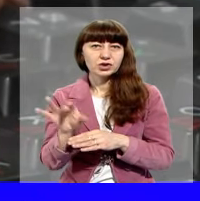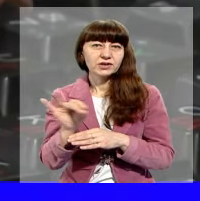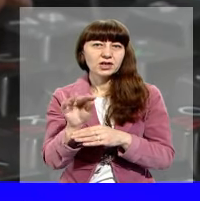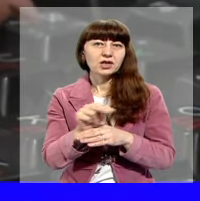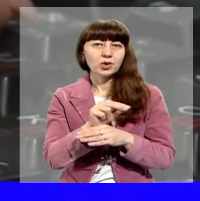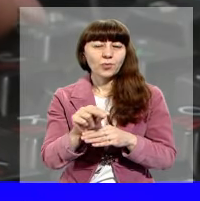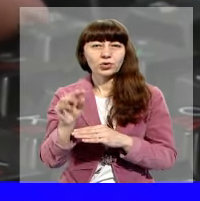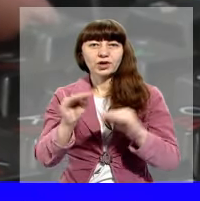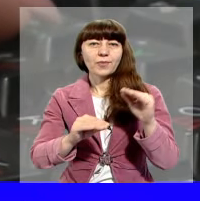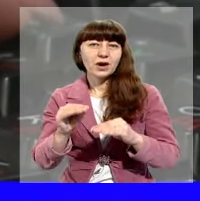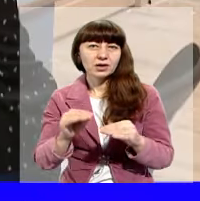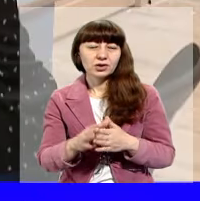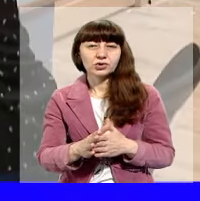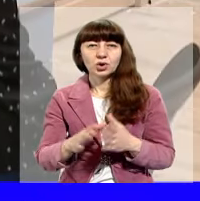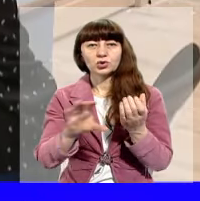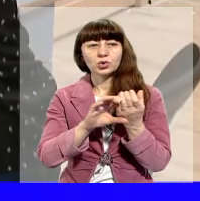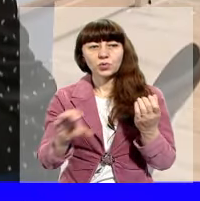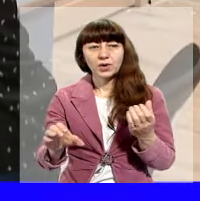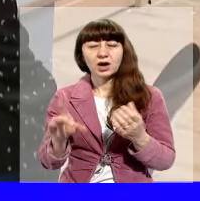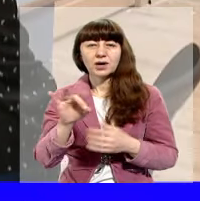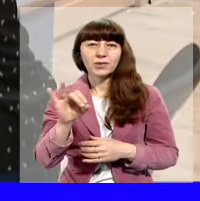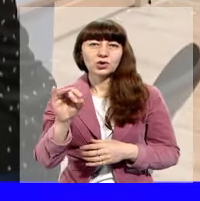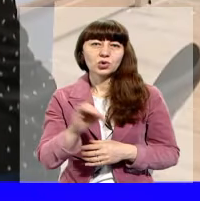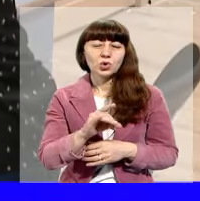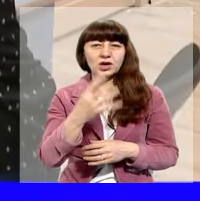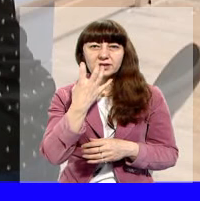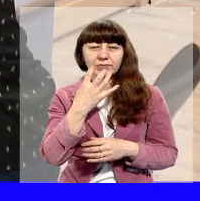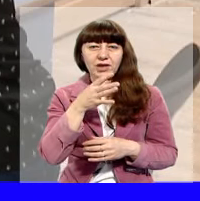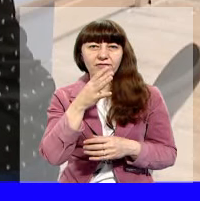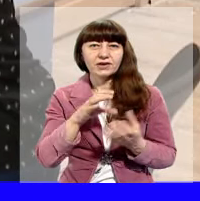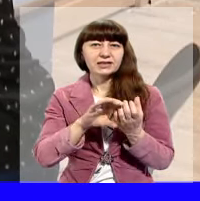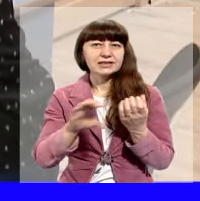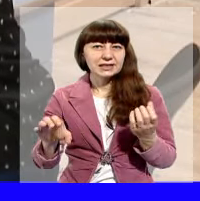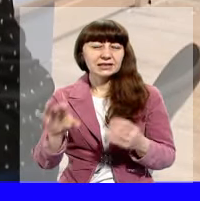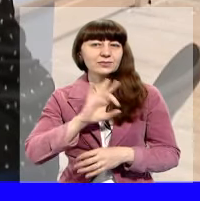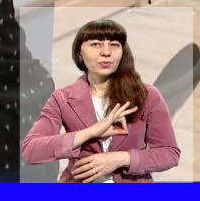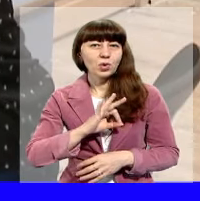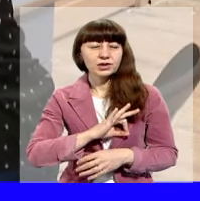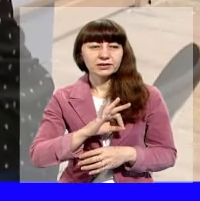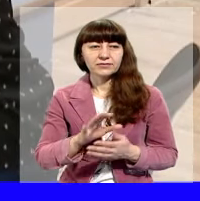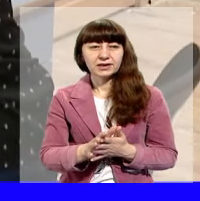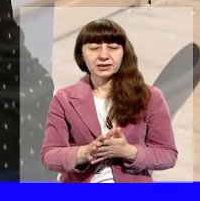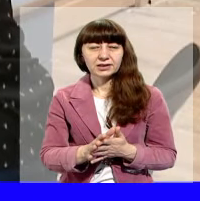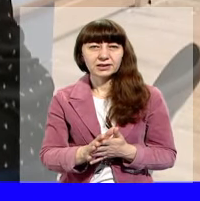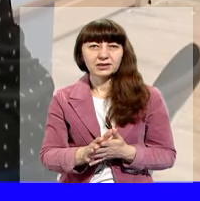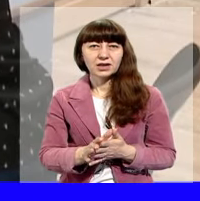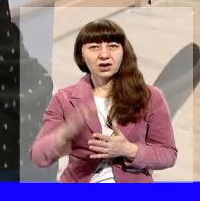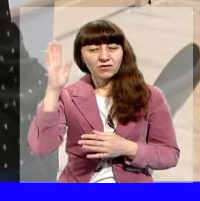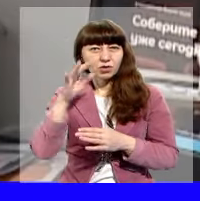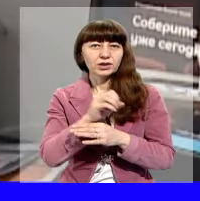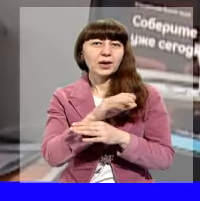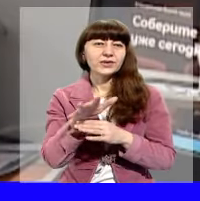бұру желілерімен құрылыстарын пайдалану, авариялық қалпына келтіру жұмыстарының слесары, дәнекерлеу өндірісінің